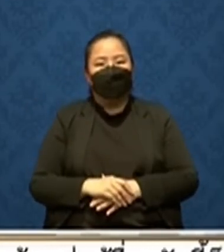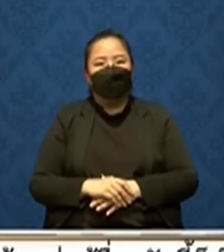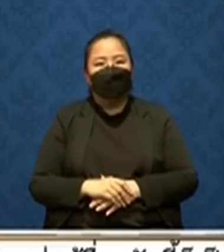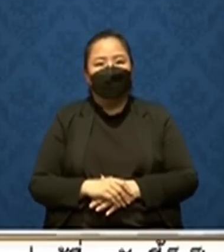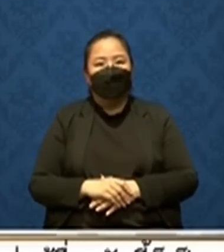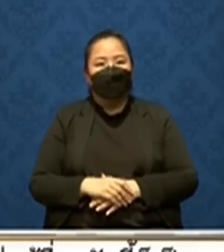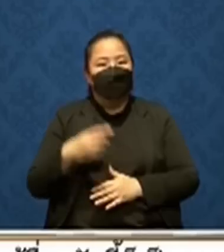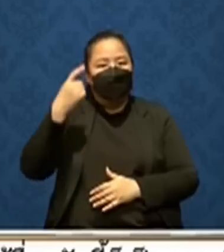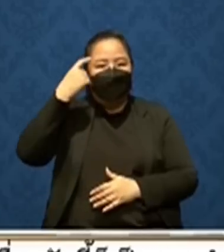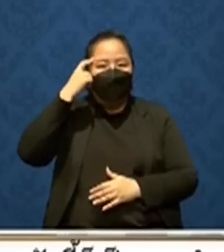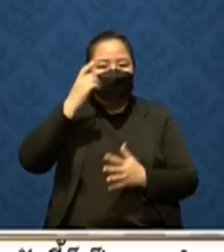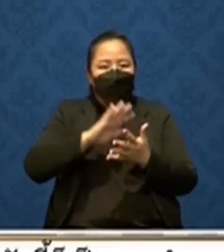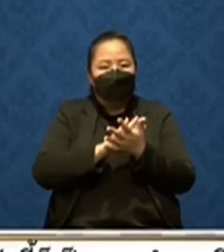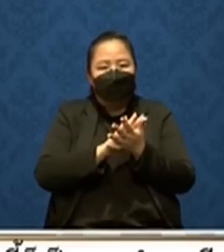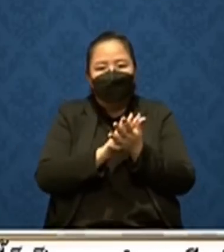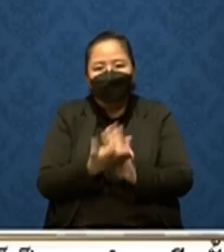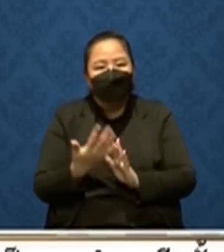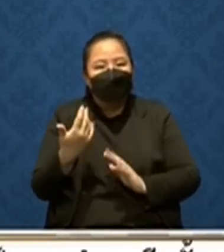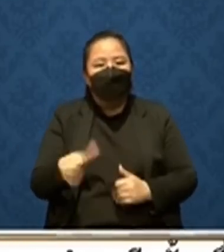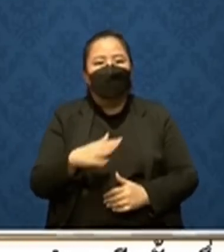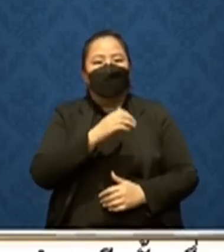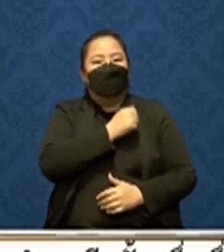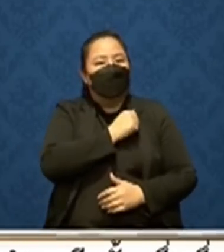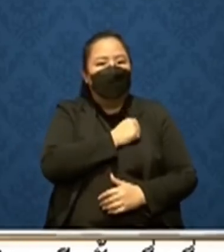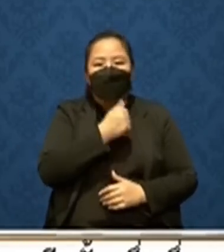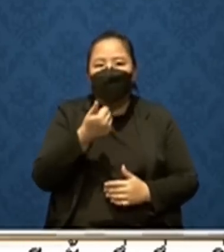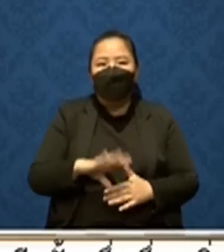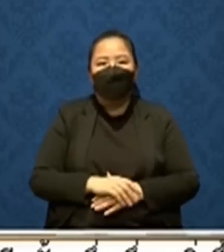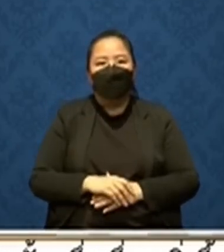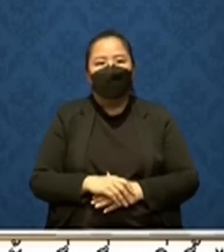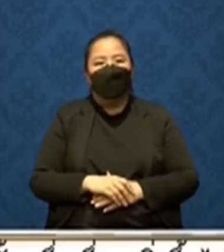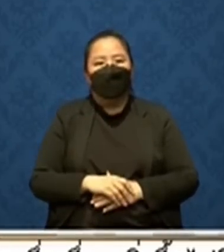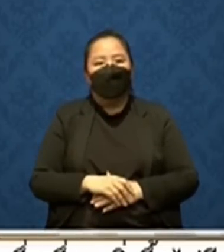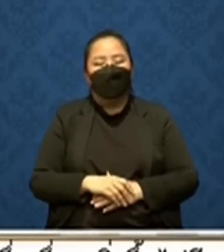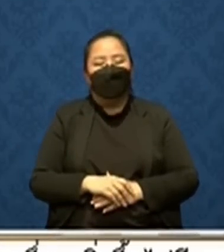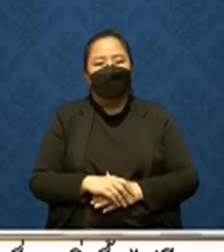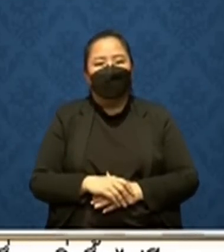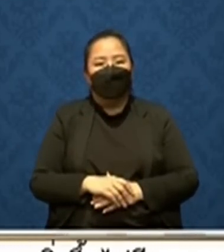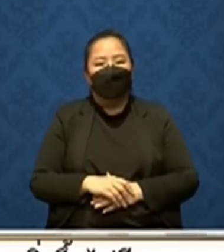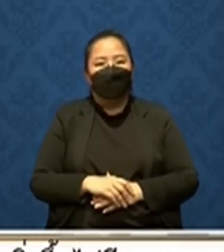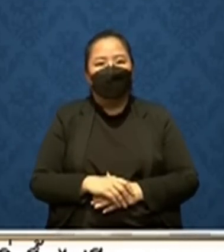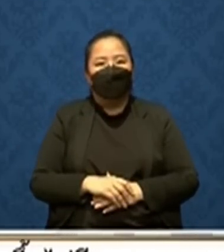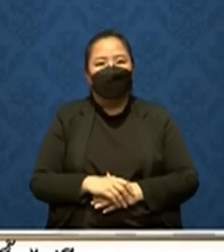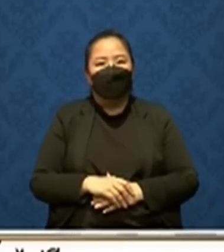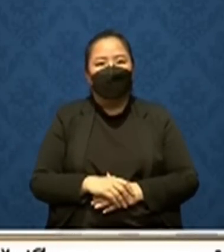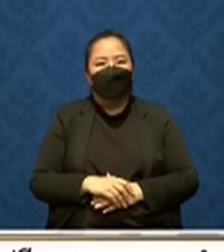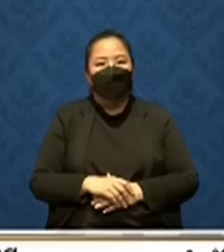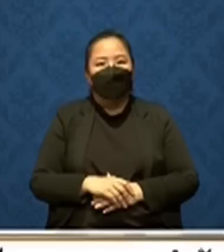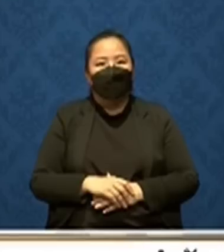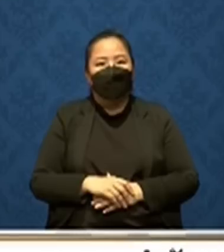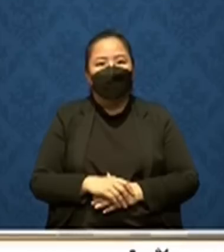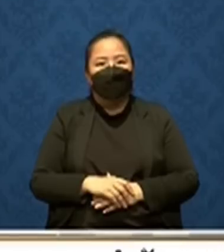ก็ไม่รู้การเปลี่ยนแปลงทนต่อการเปลี่ยนแปลงไม่ได้น้ำซ้ำๆอมร่วมอวยครับมีรูป